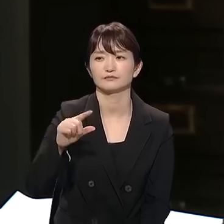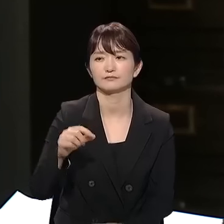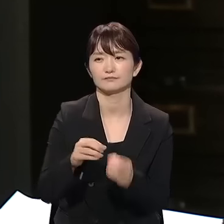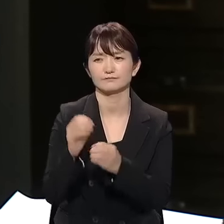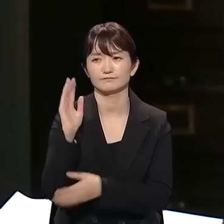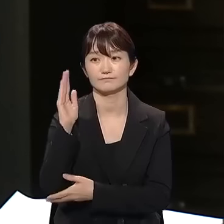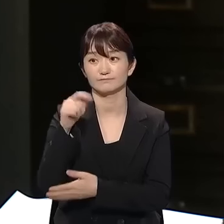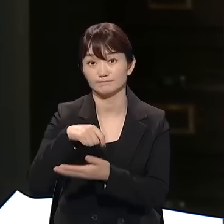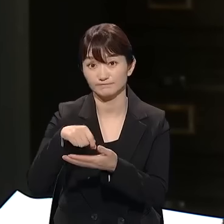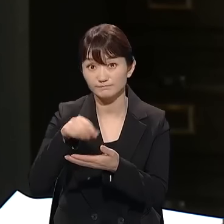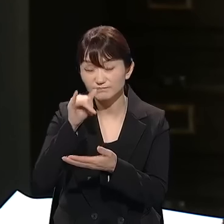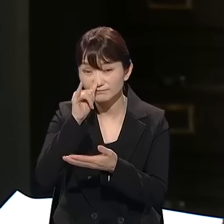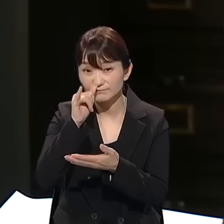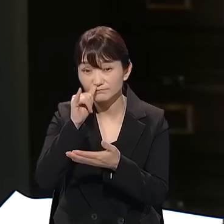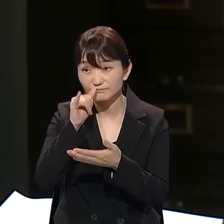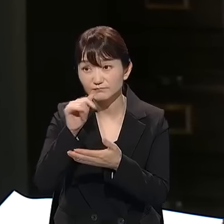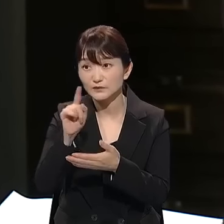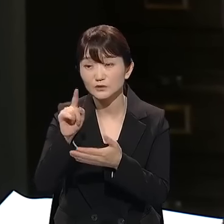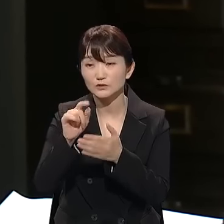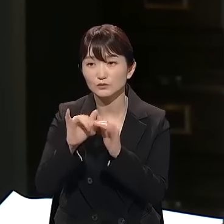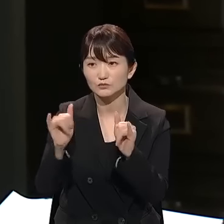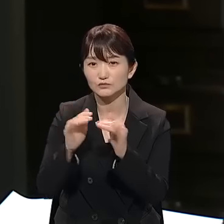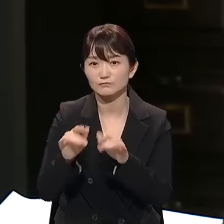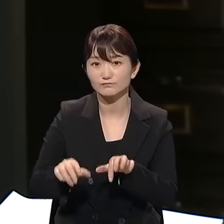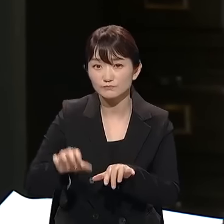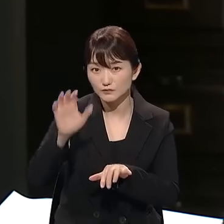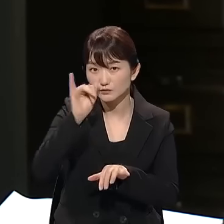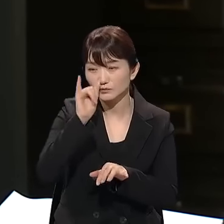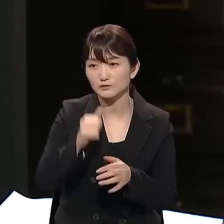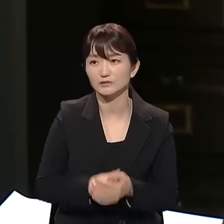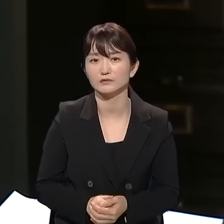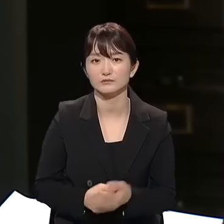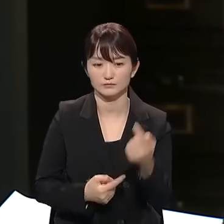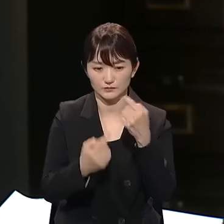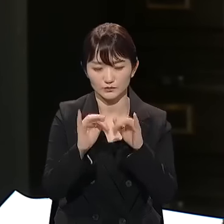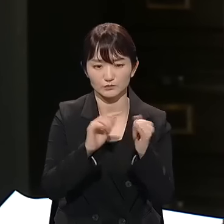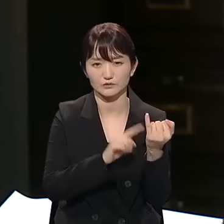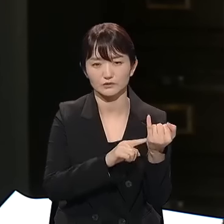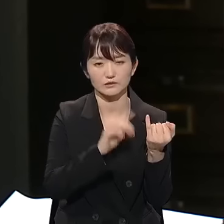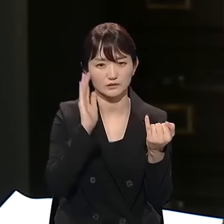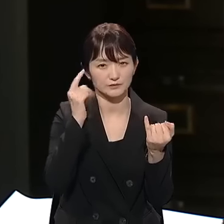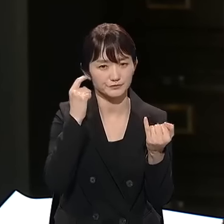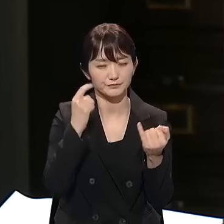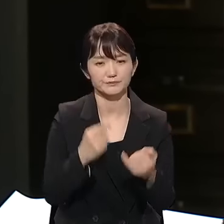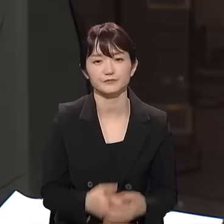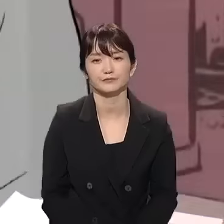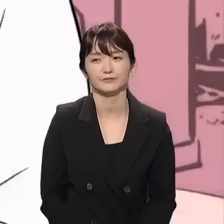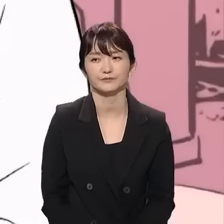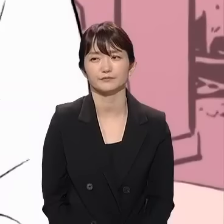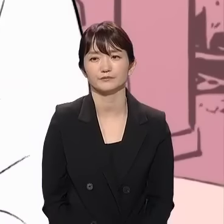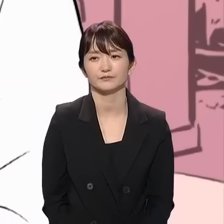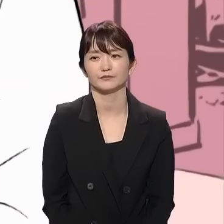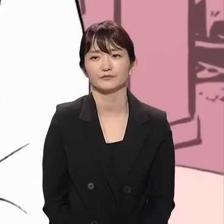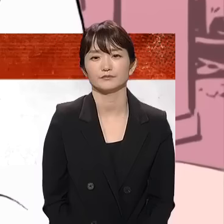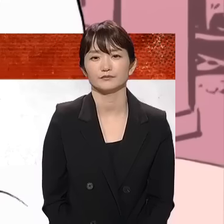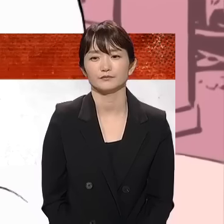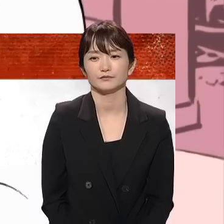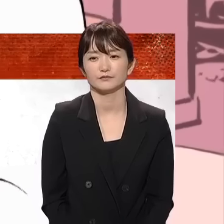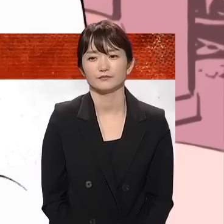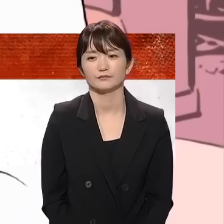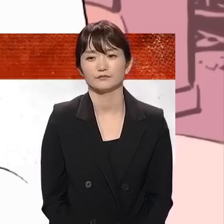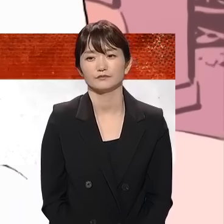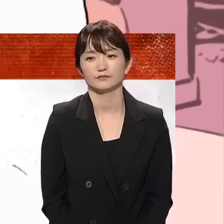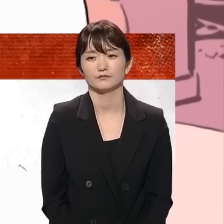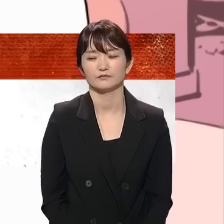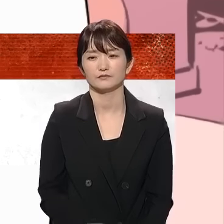쓰고 있네 그러시죠 지금 어떤 분들은 재보자 얘기 직접 들어보시죠 근데